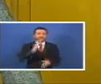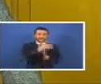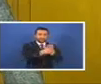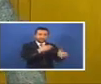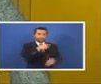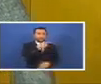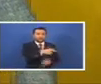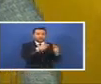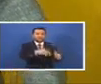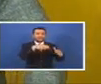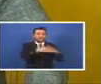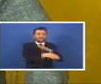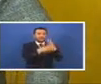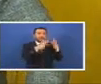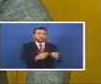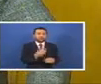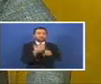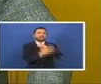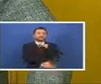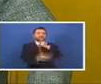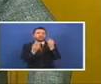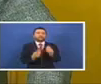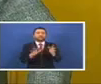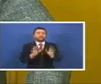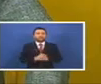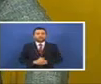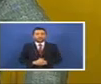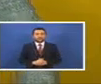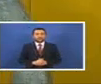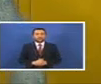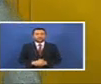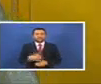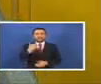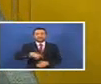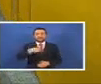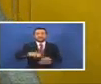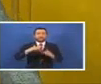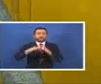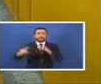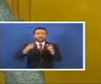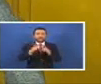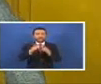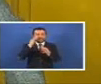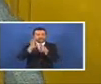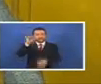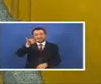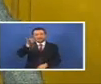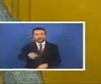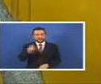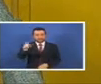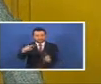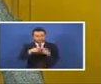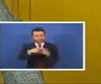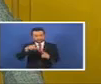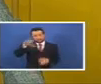oraya, içeri girişlerine izin verilmiyor. Sivil toplum, insan hakları